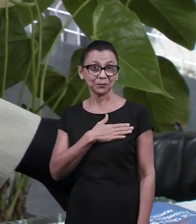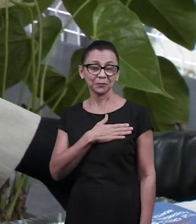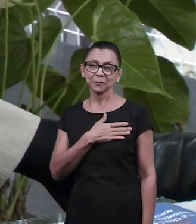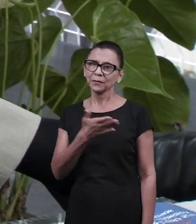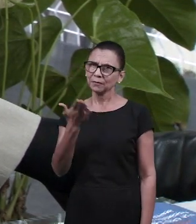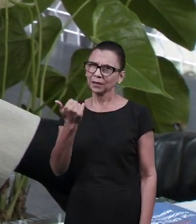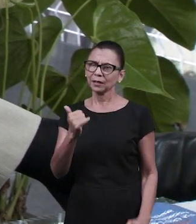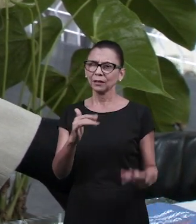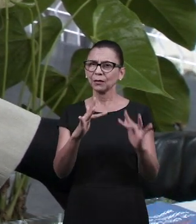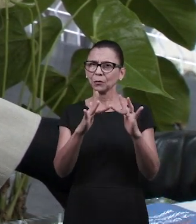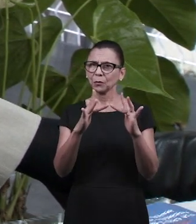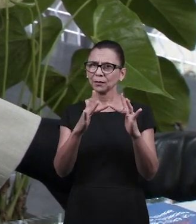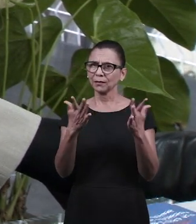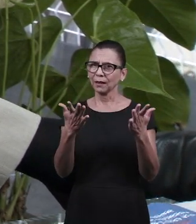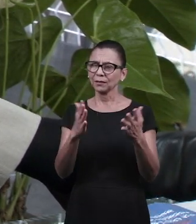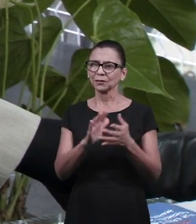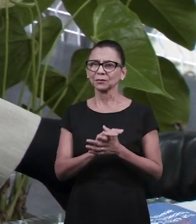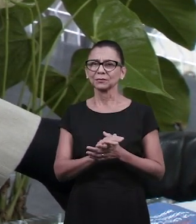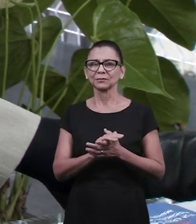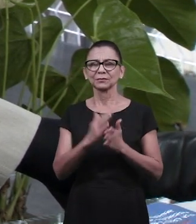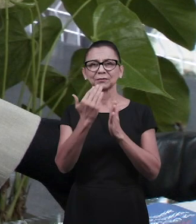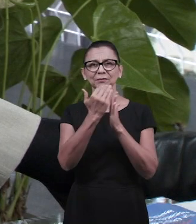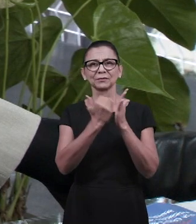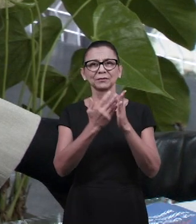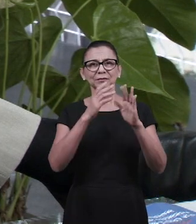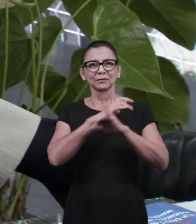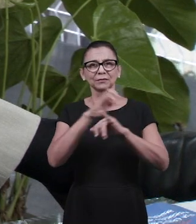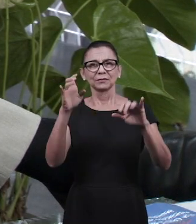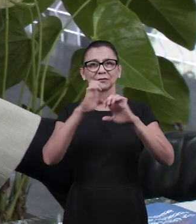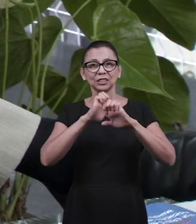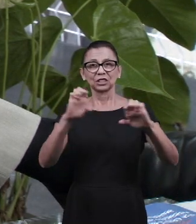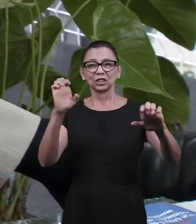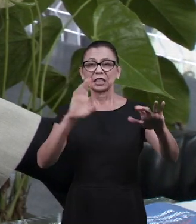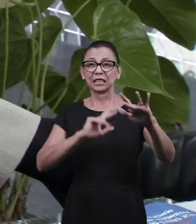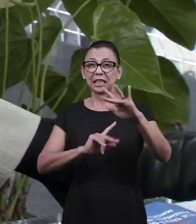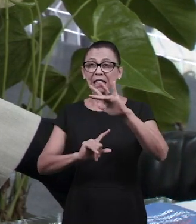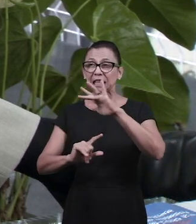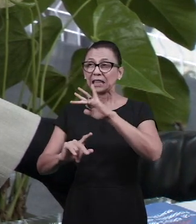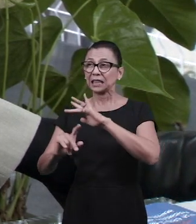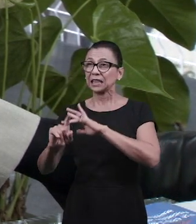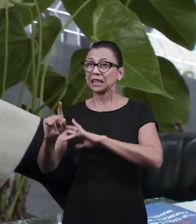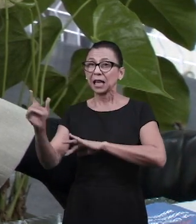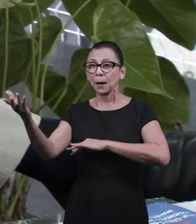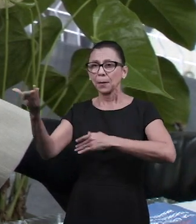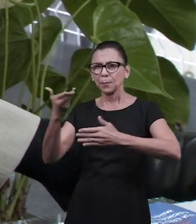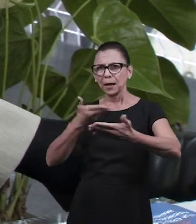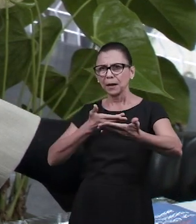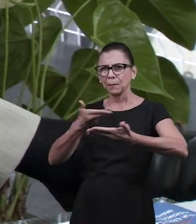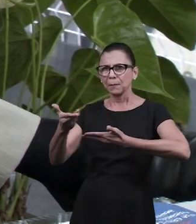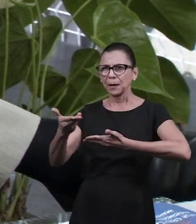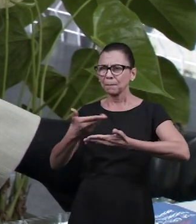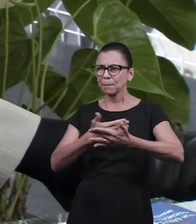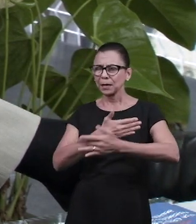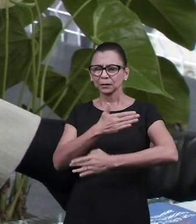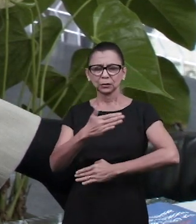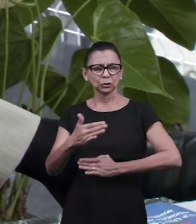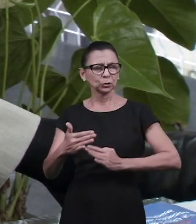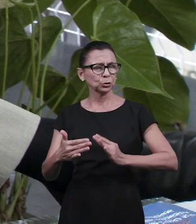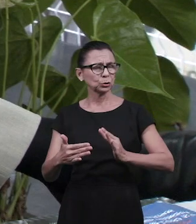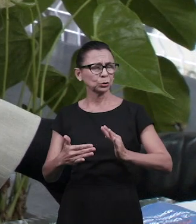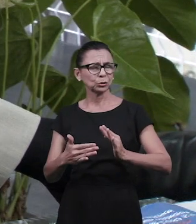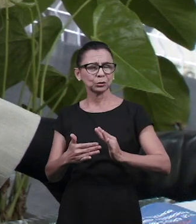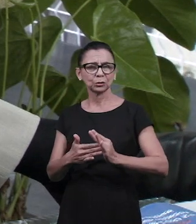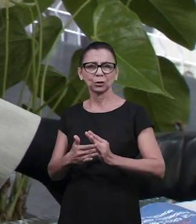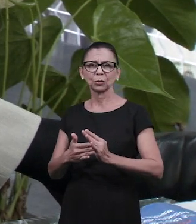l'avez aimé? Alors, contactez-nous. La programmation d'annonçant l'Évangile éternel est complètement interactive. Vous pouvez et